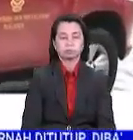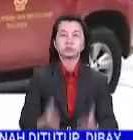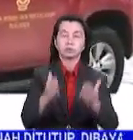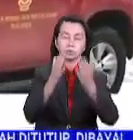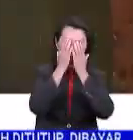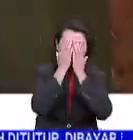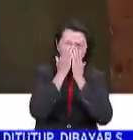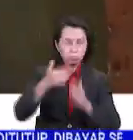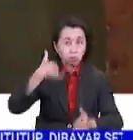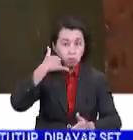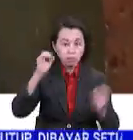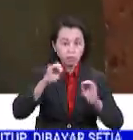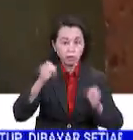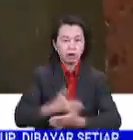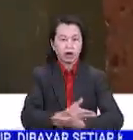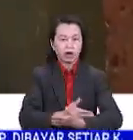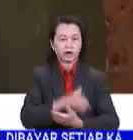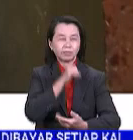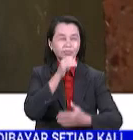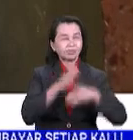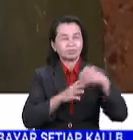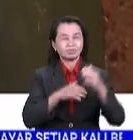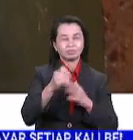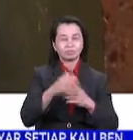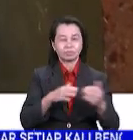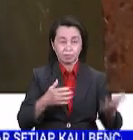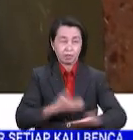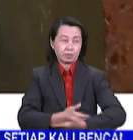Alhamdulillah setakat ni okey dah. Cuma anak je lah tak selesa baby.